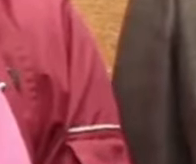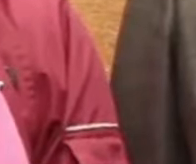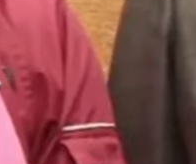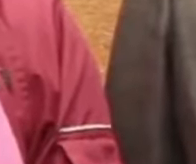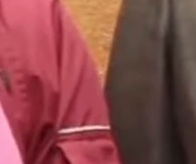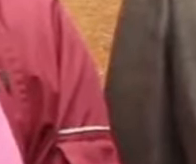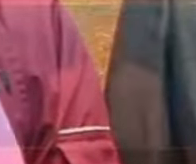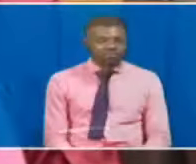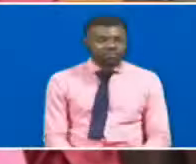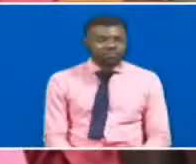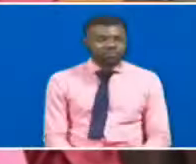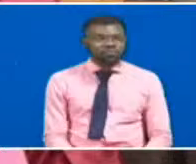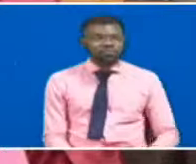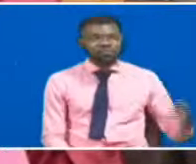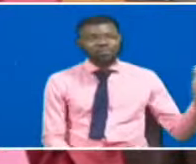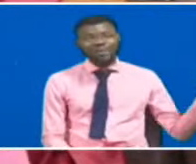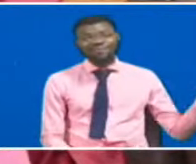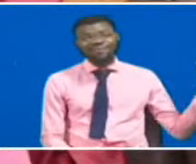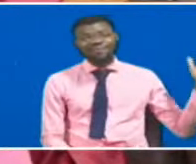Tumekaa tangu asubuhi